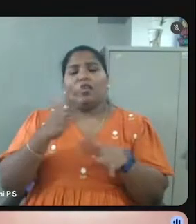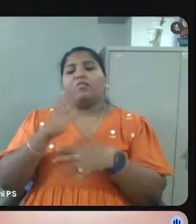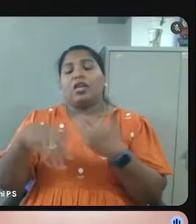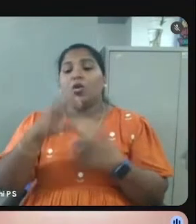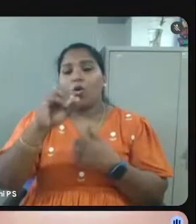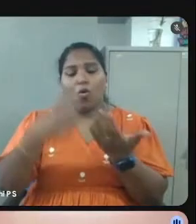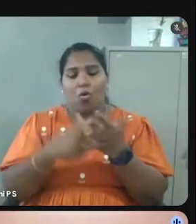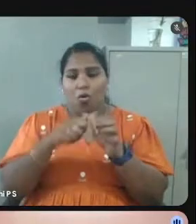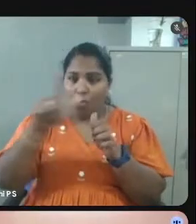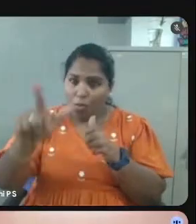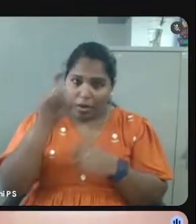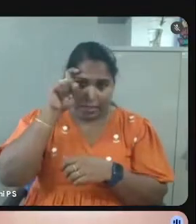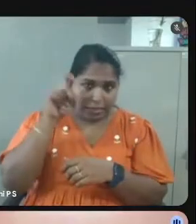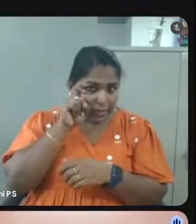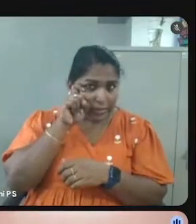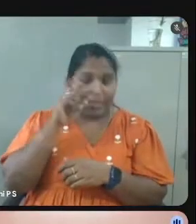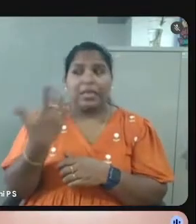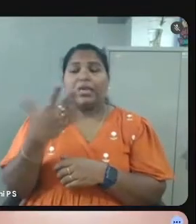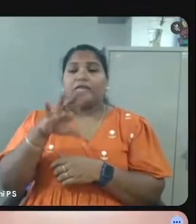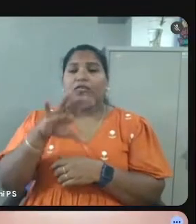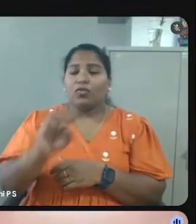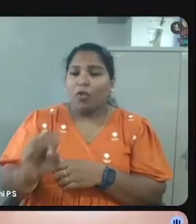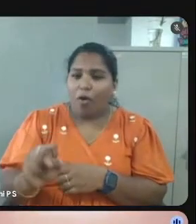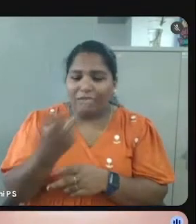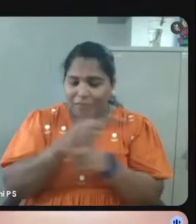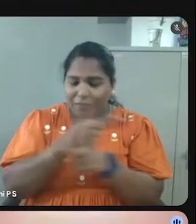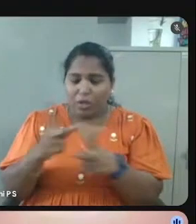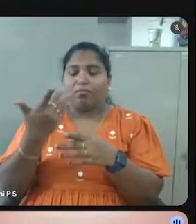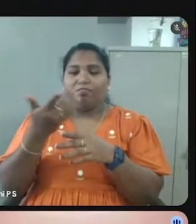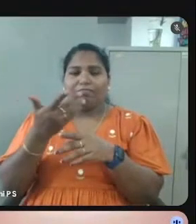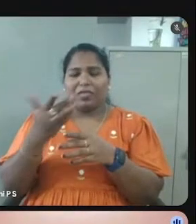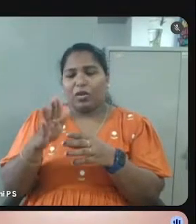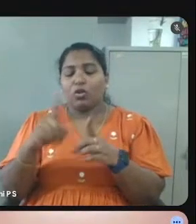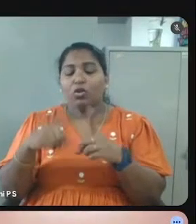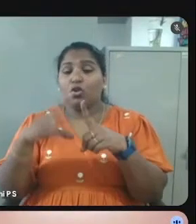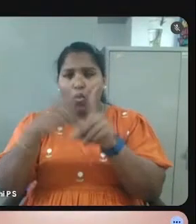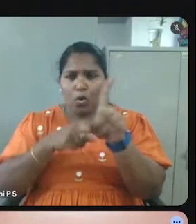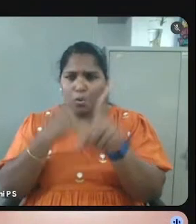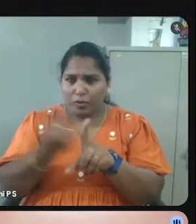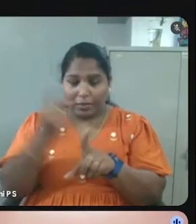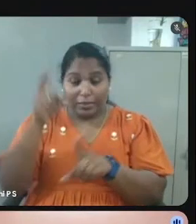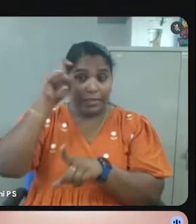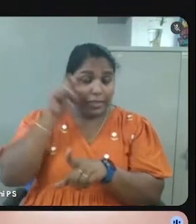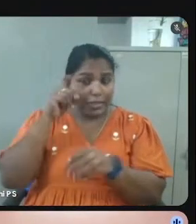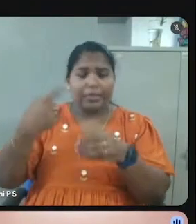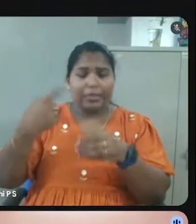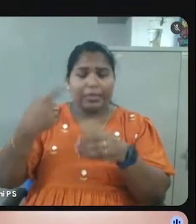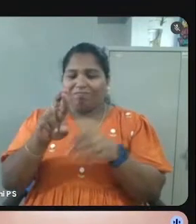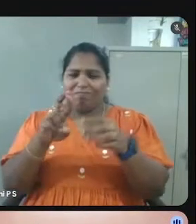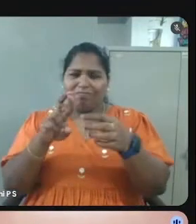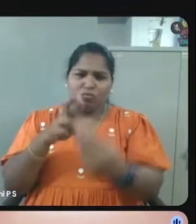സെക്ഷൽ ഡിവൈസസ് യൂസ്, സോഫ്റ്റ് ടോയ്സ് എല്ലാം യൂസ് ചെയ്യും. ഇതുള്ള ഒരു ഡീറ്റെയിൽ ആയിട്ടുള്ള സെക്ഷൽ ഹിസ്റ്ററി ഓക്യുപ്പേഷൻ തെറപ്പിസ്റ്റ്